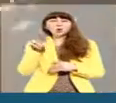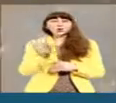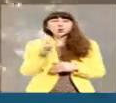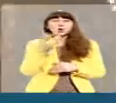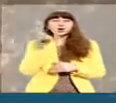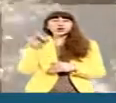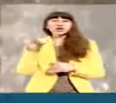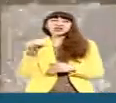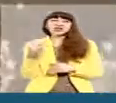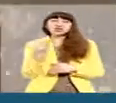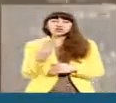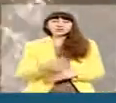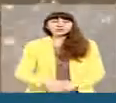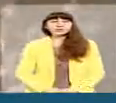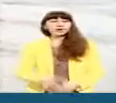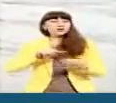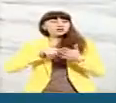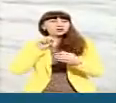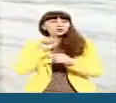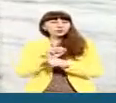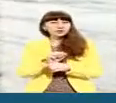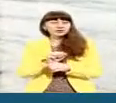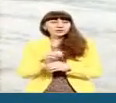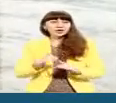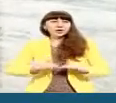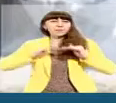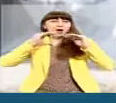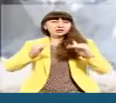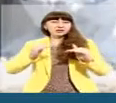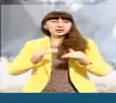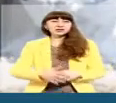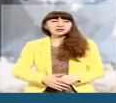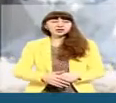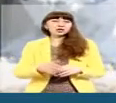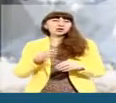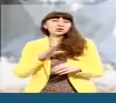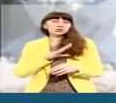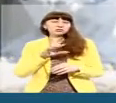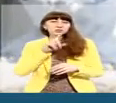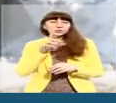сбросу паводковых вод в целях предупреждения их переполнения и создания угроз прорыва оплатим